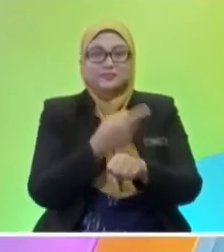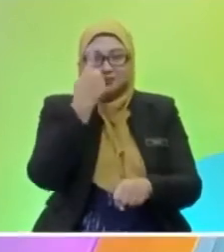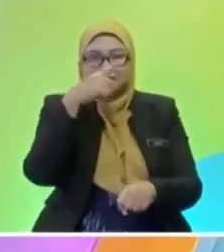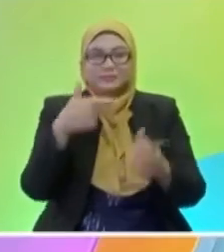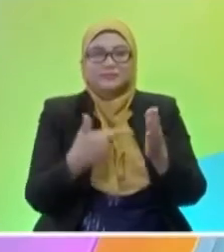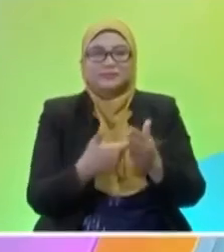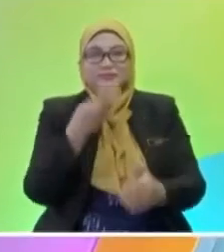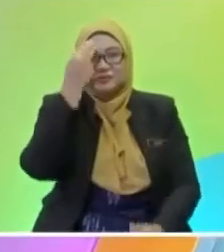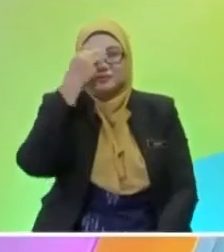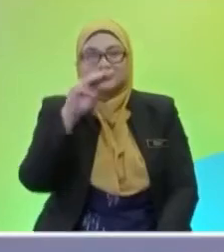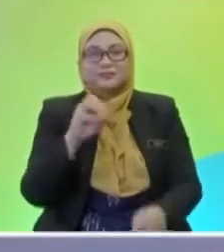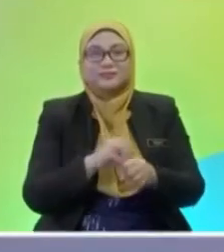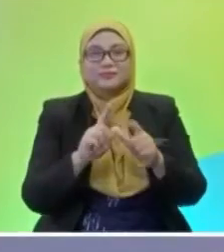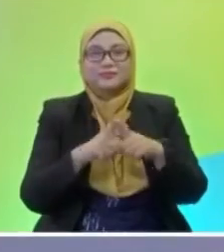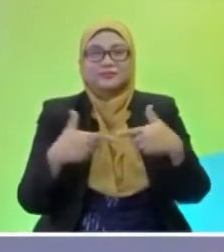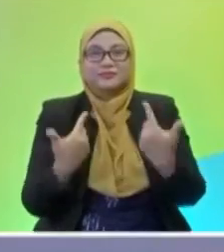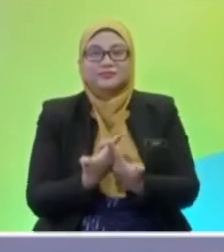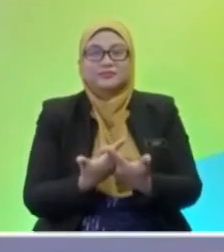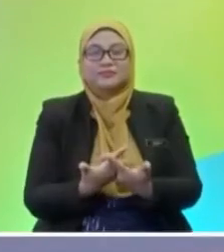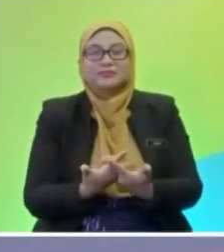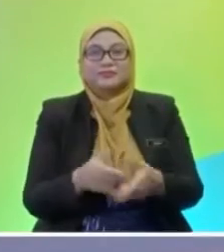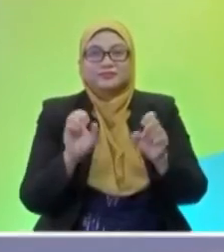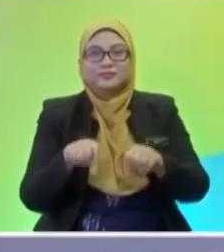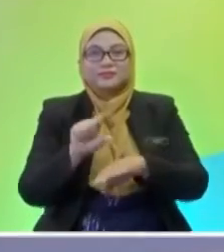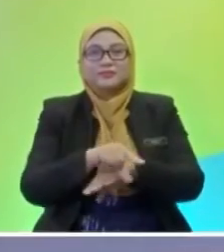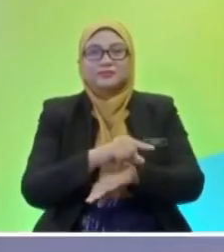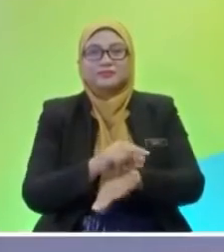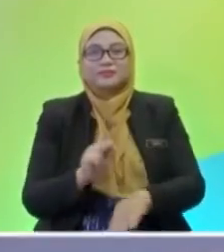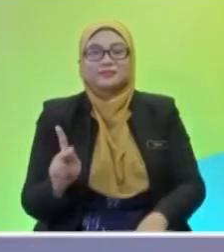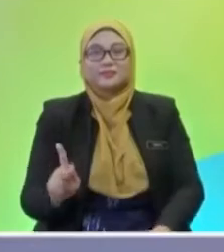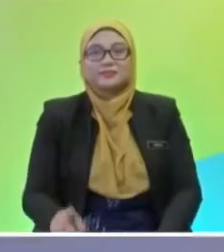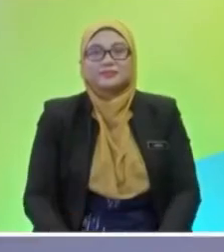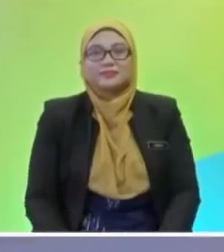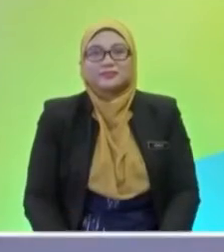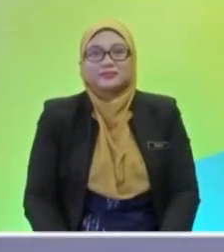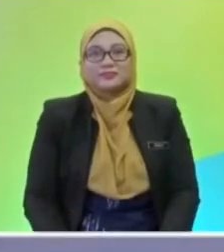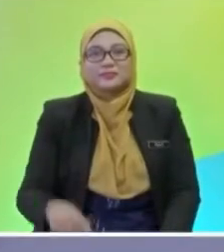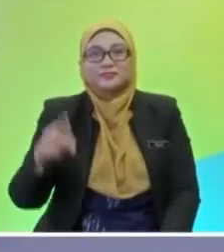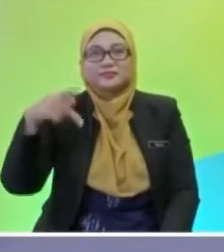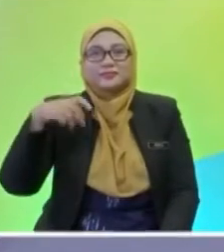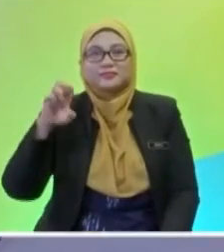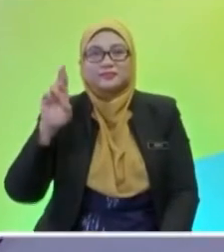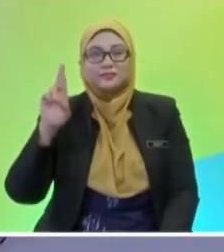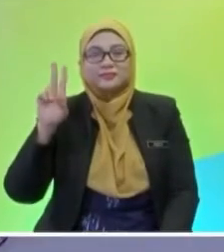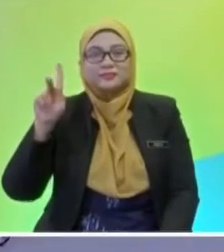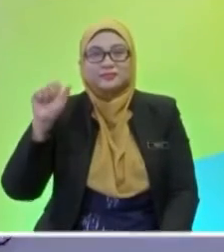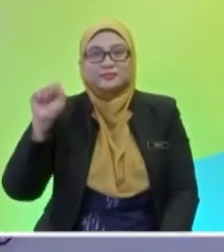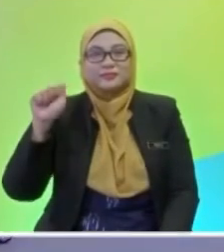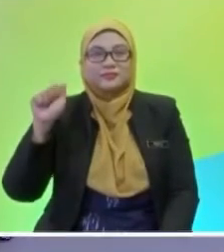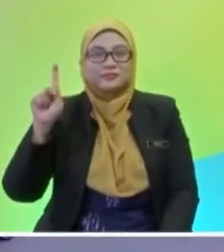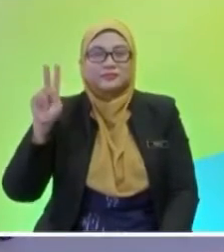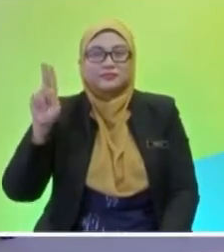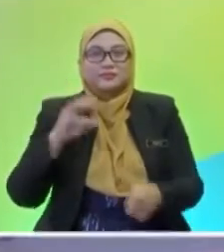mahir dalam kelas ni cikgu? Okey, kita boleh menggunakan itulah Perkasaku itulah KPI, portal D5 ataupun portal